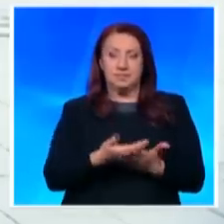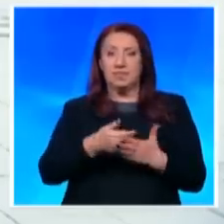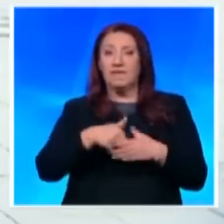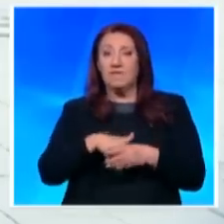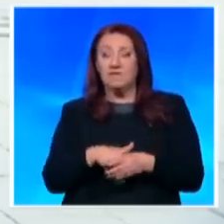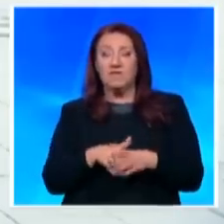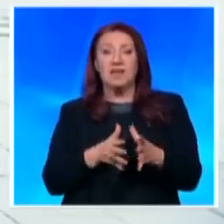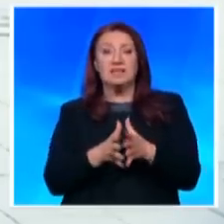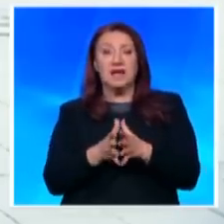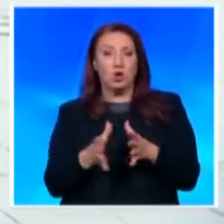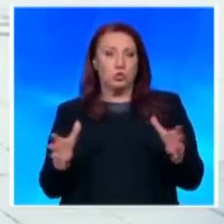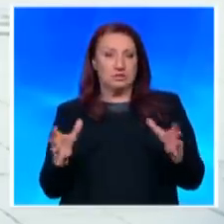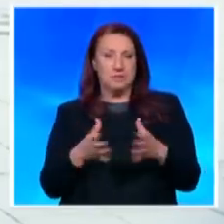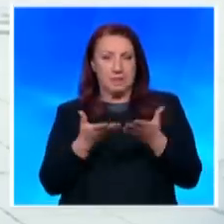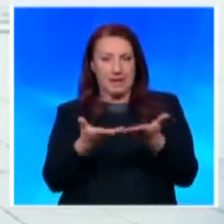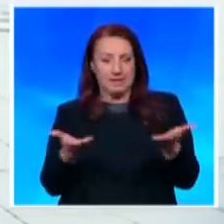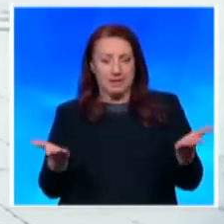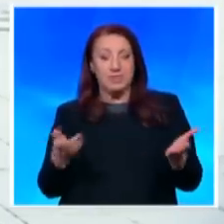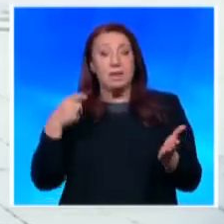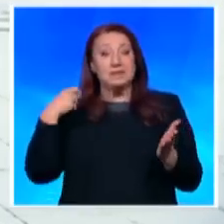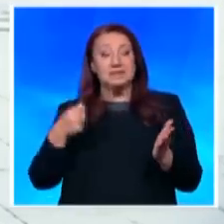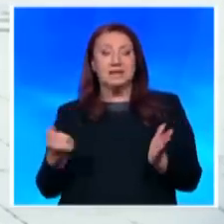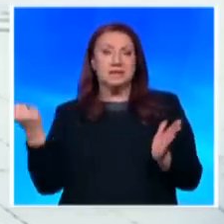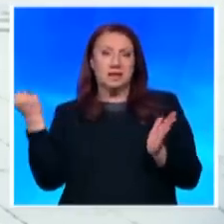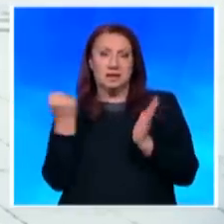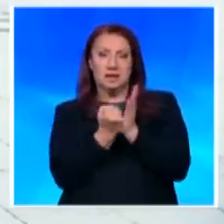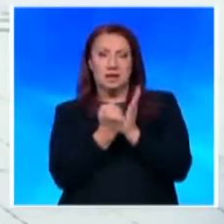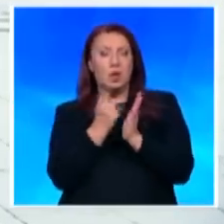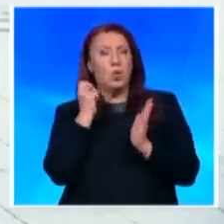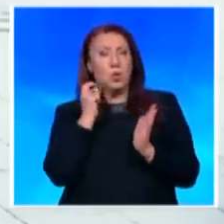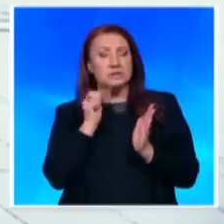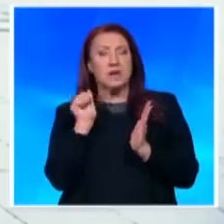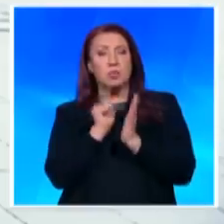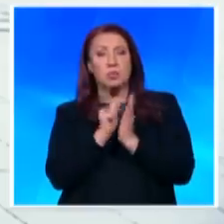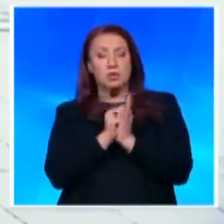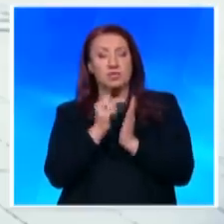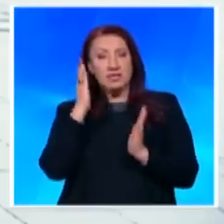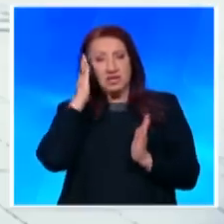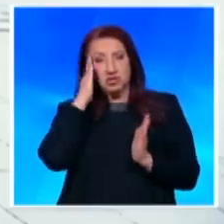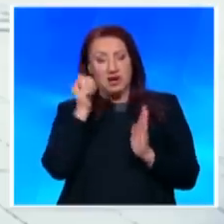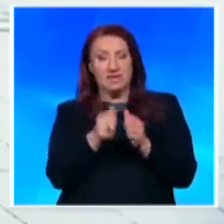Точно така, той трябва да бъде внесен. Президентът издава указ, който се публикува в Държавен вестник и едва тогава